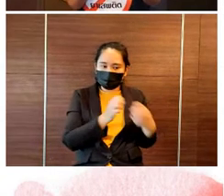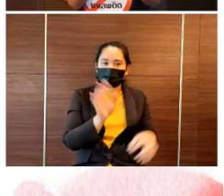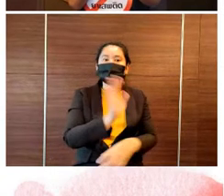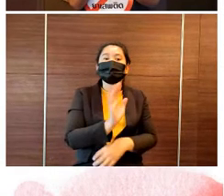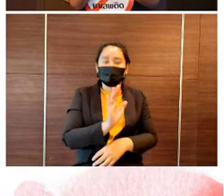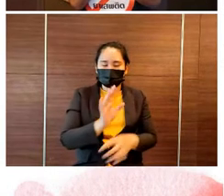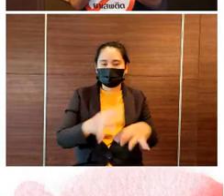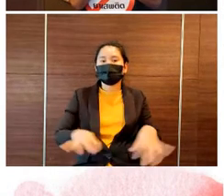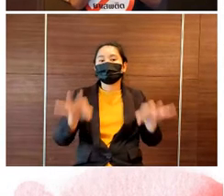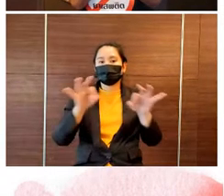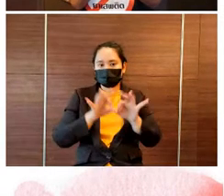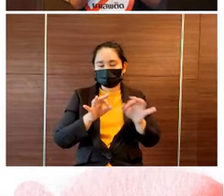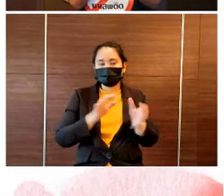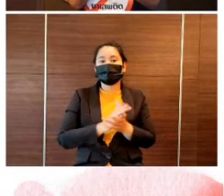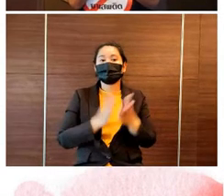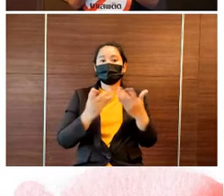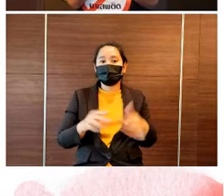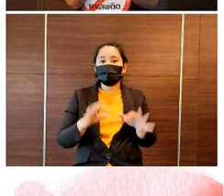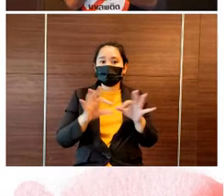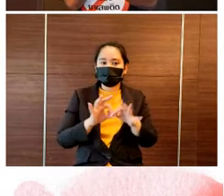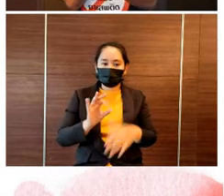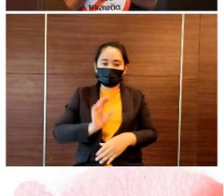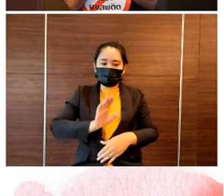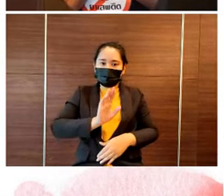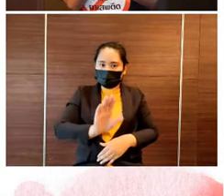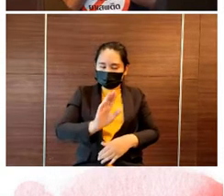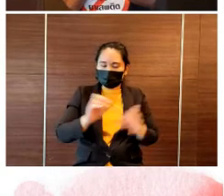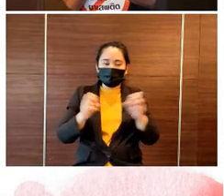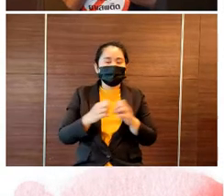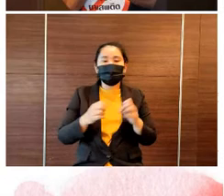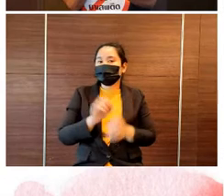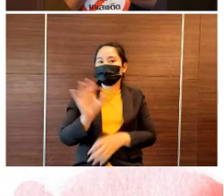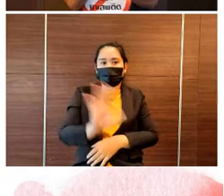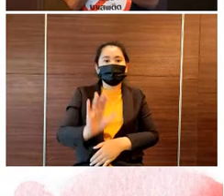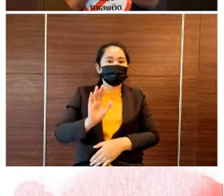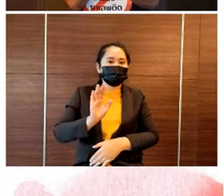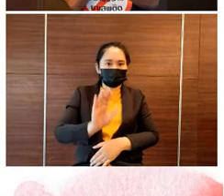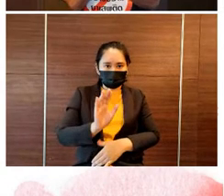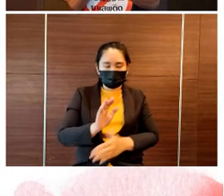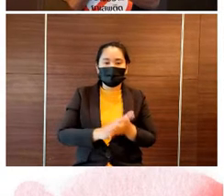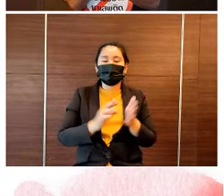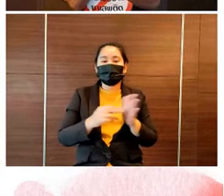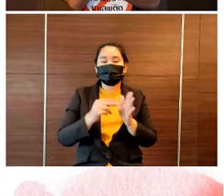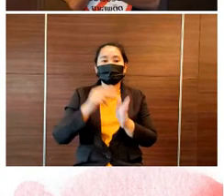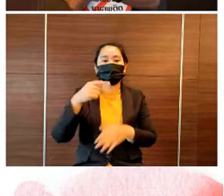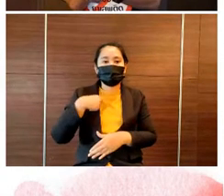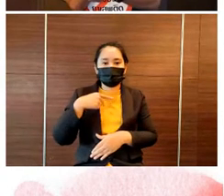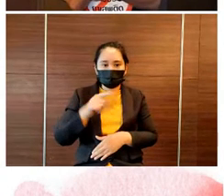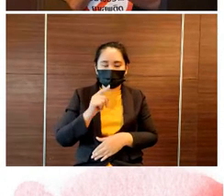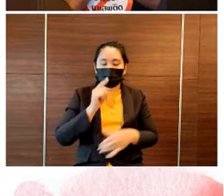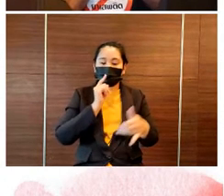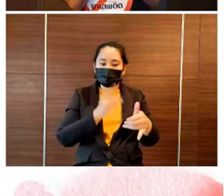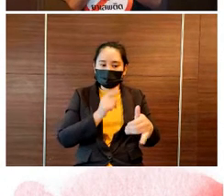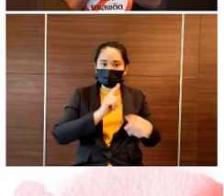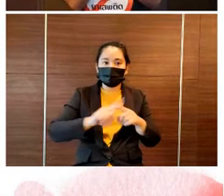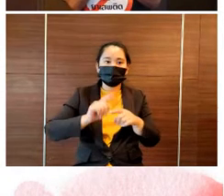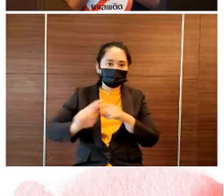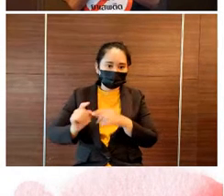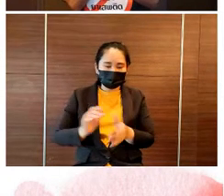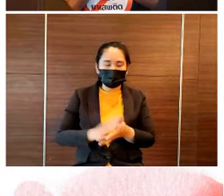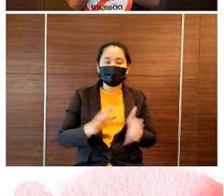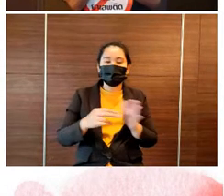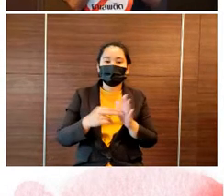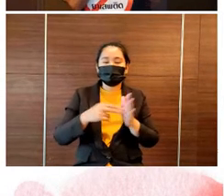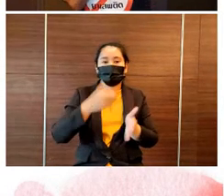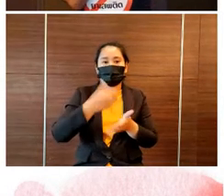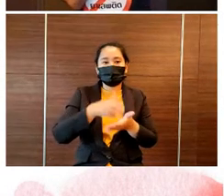ะสื่อสารในลักษณะของการห้ามไม่ให้ยุ่งเกี่ยวนะคะนำเสนอแต่โทษไม่ได้กล่าวถึงประโยชน์และแนะนำการใช้ที่ลดผลกระทบนำเสนอภาพข่